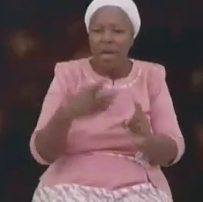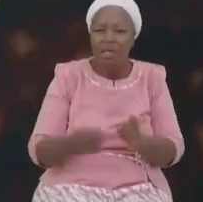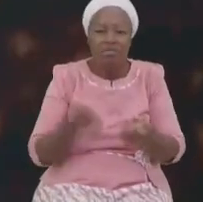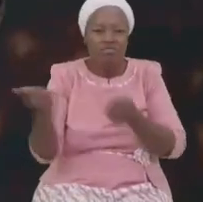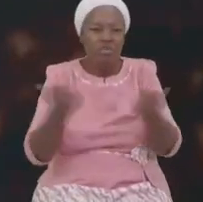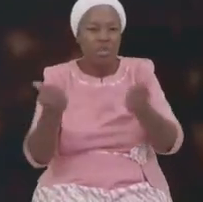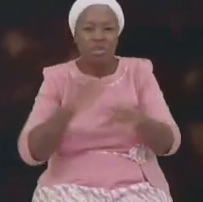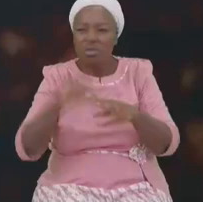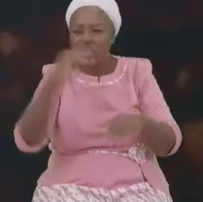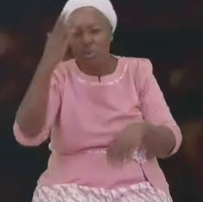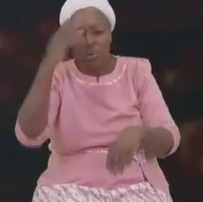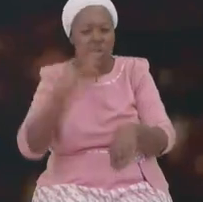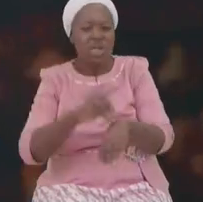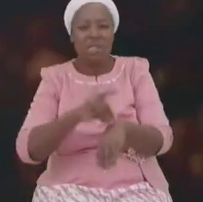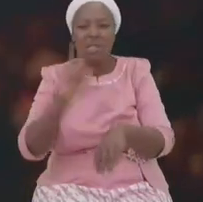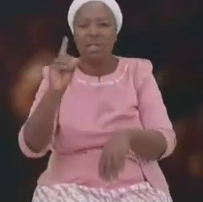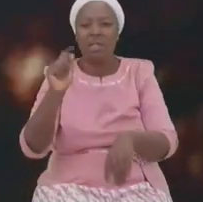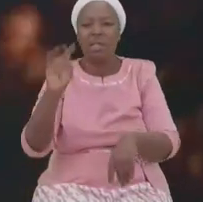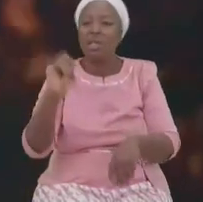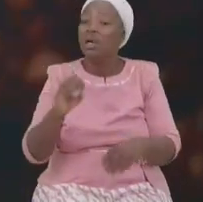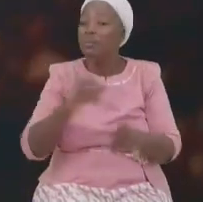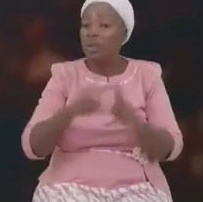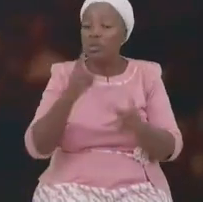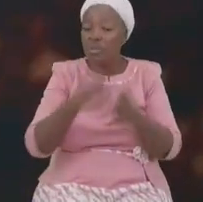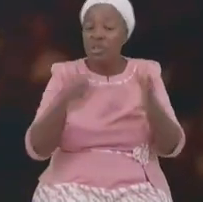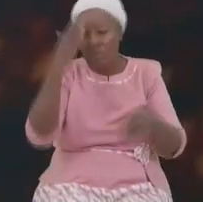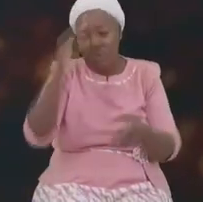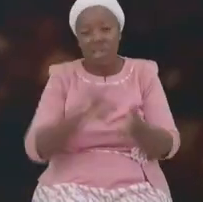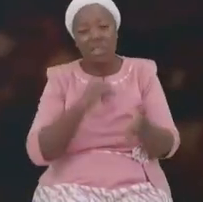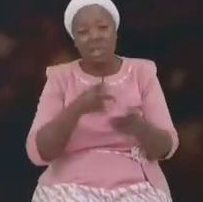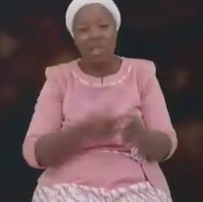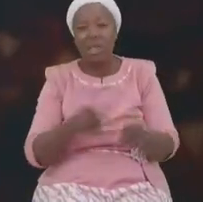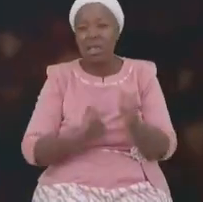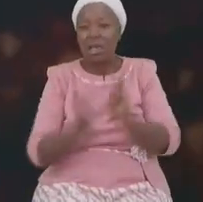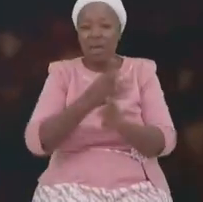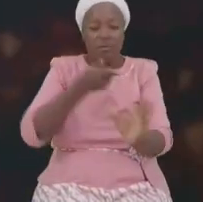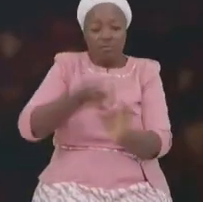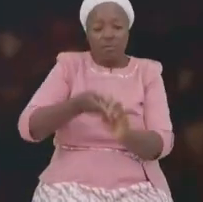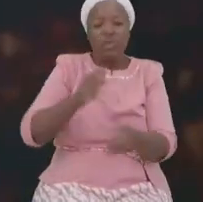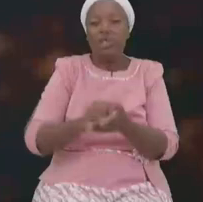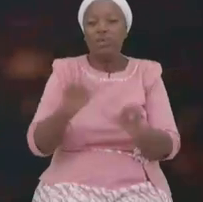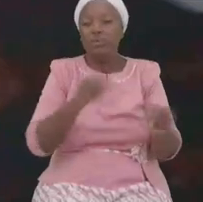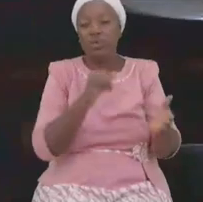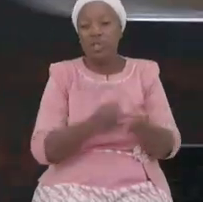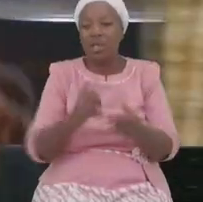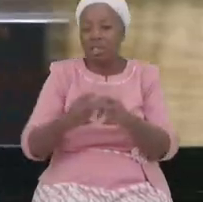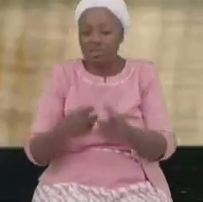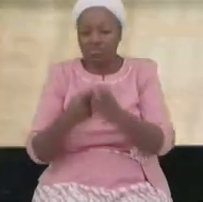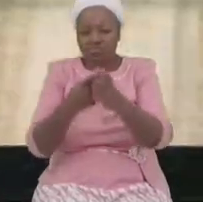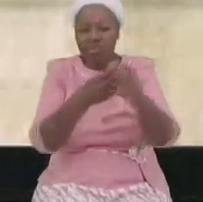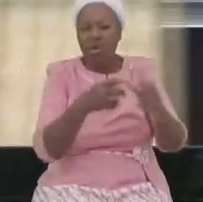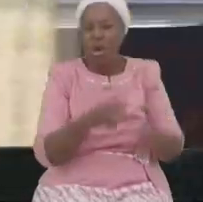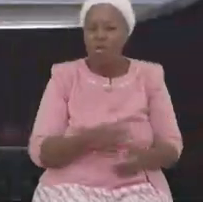de date. Ce qu'il connaît, c'est le type de carburant que tu mets dedans. Et si tu continues avec